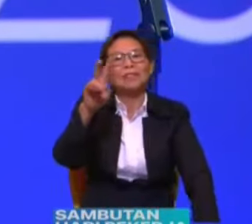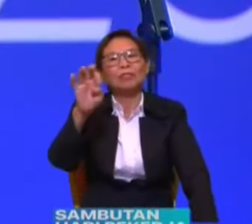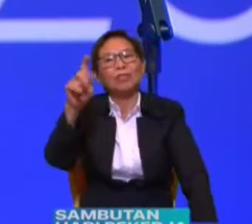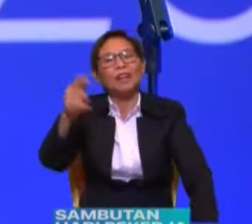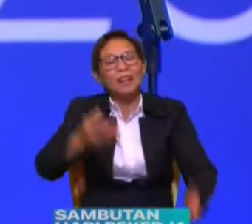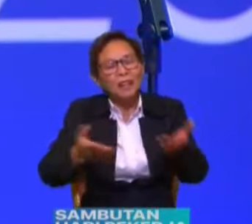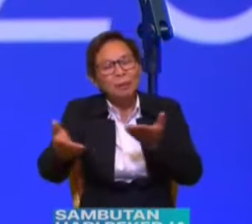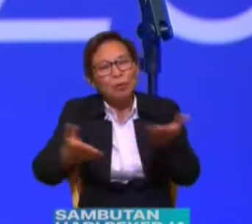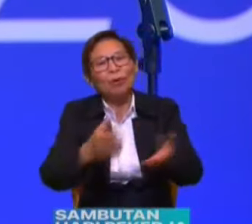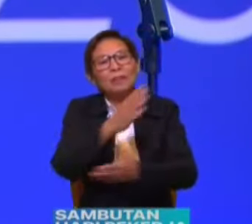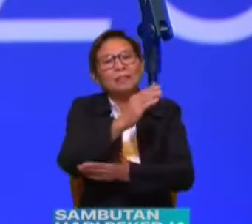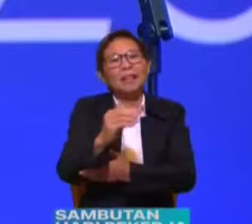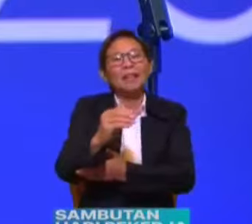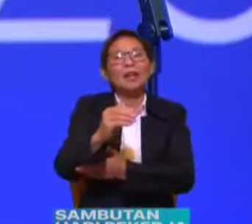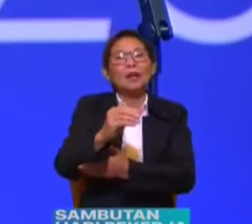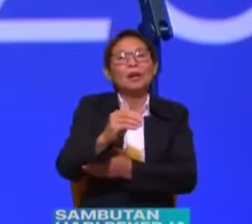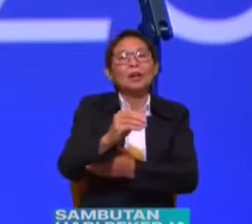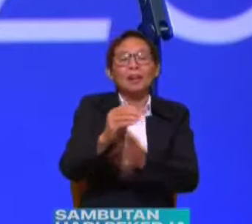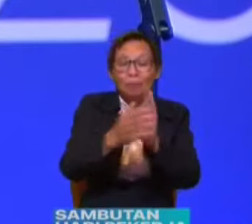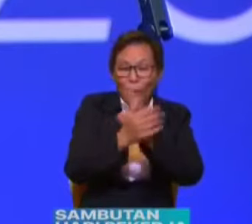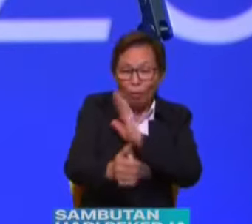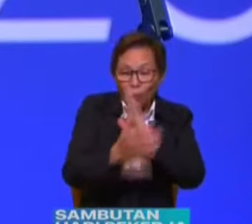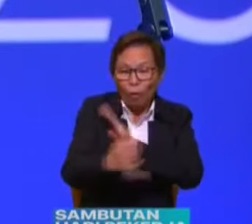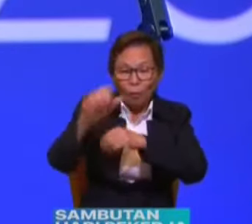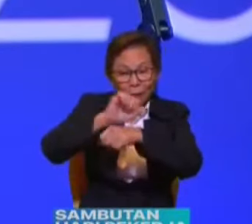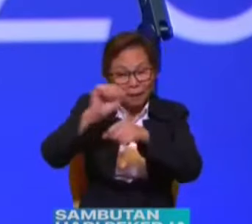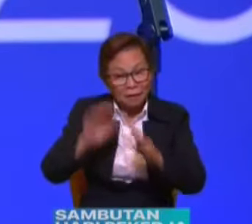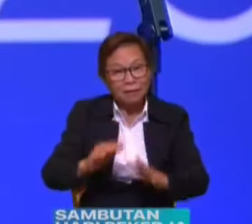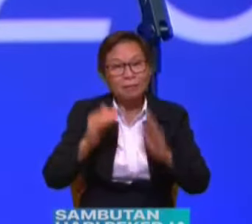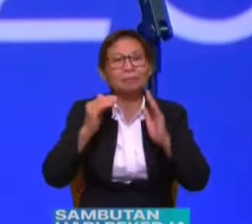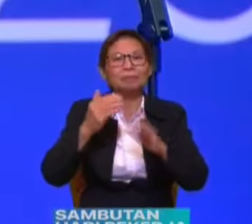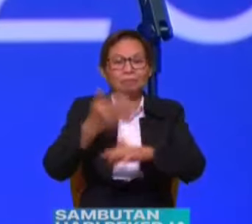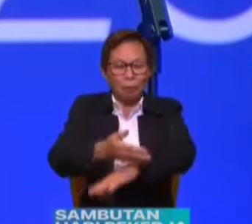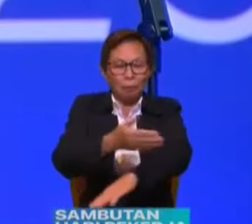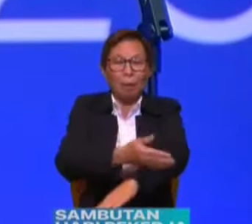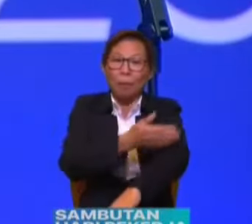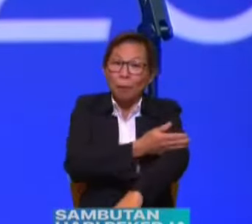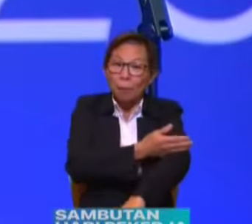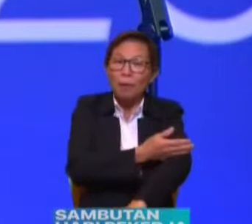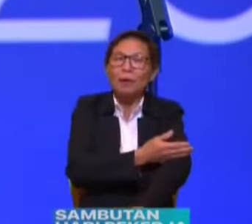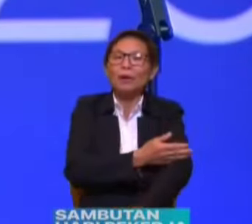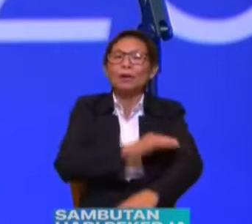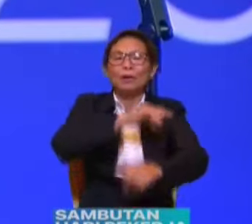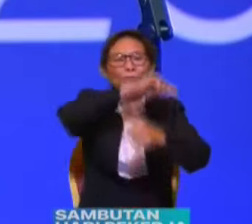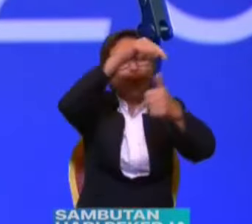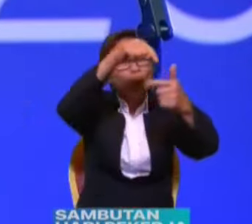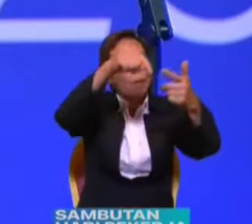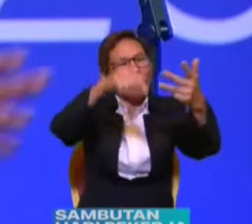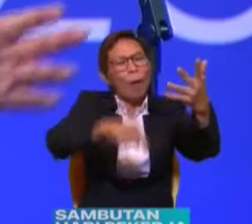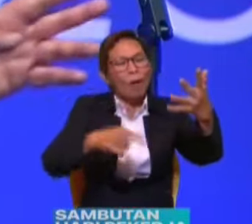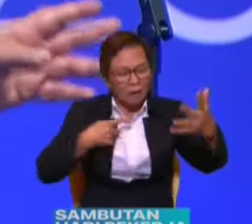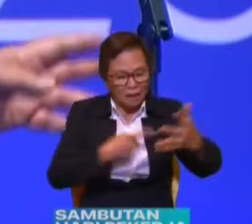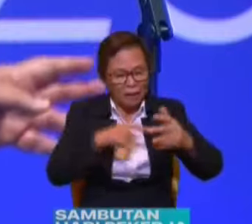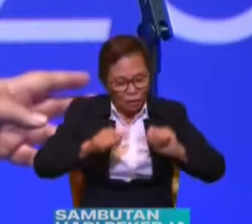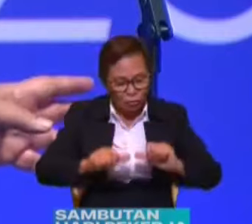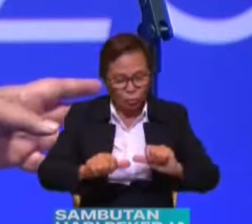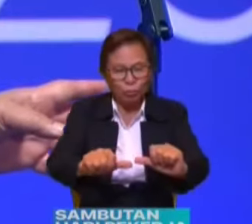khidmat dan mutu dan keupayaan pekerja-pekerja. Itu semua kita akan teruskan, dan saya